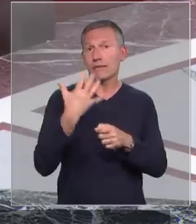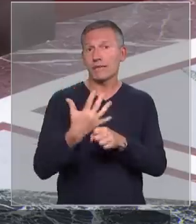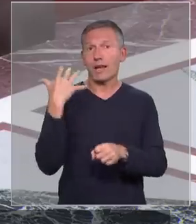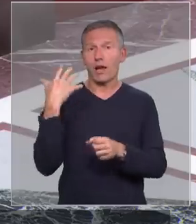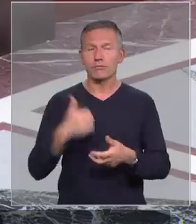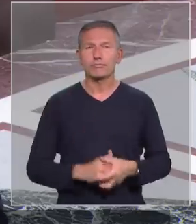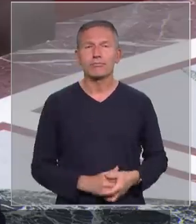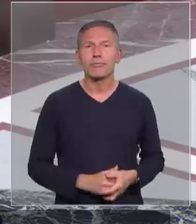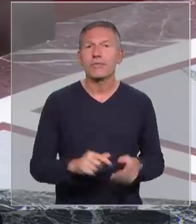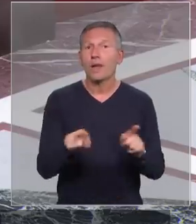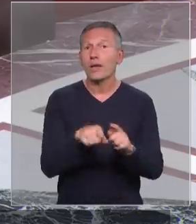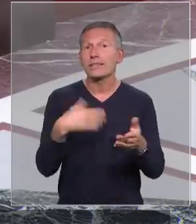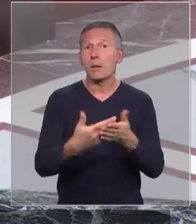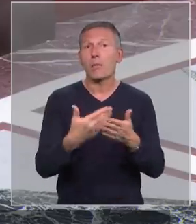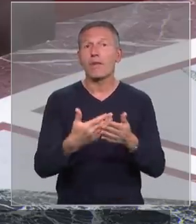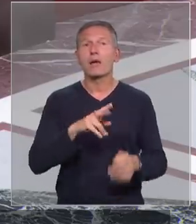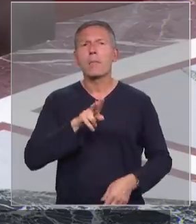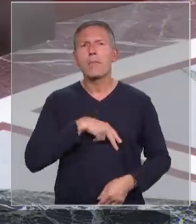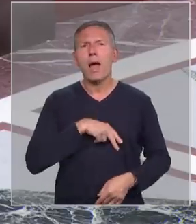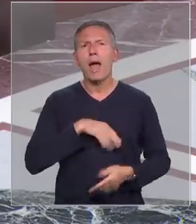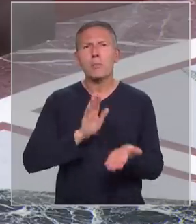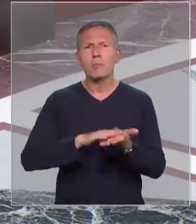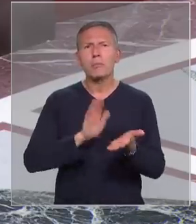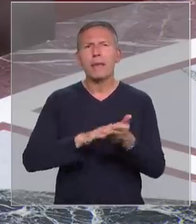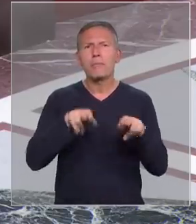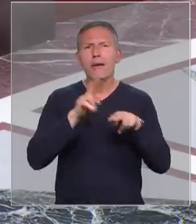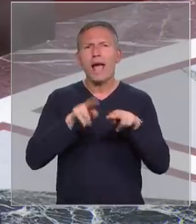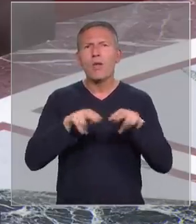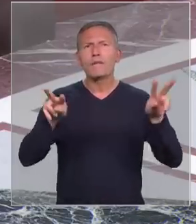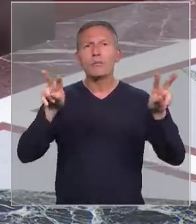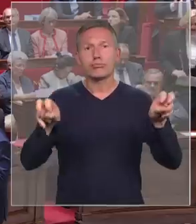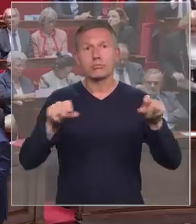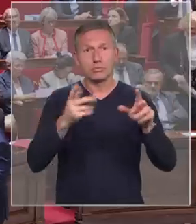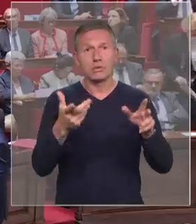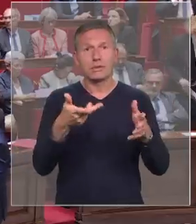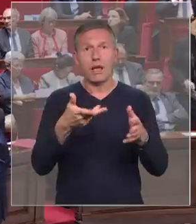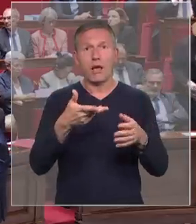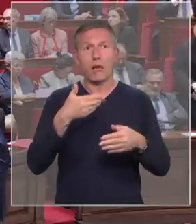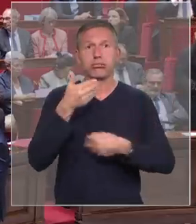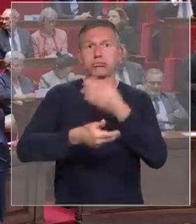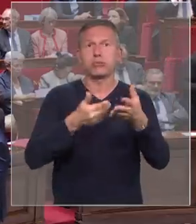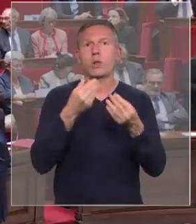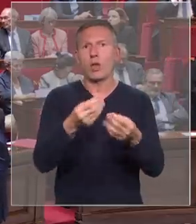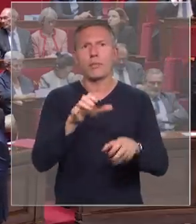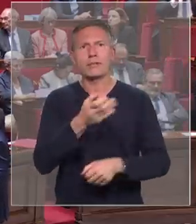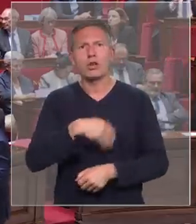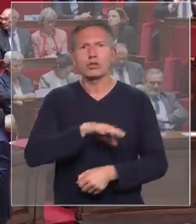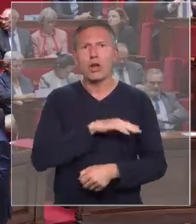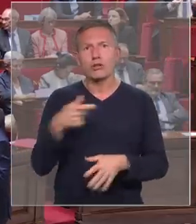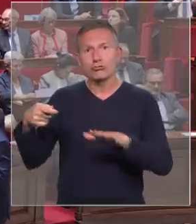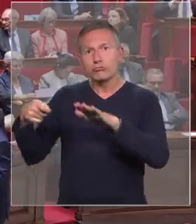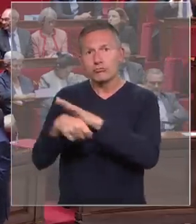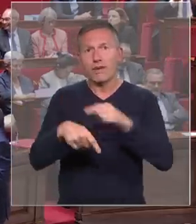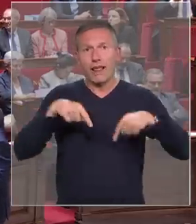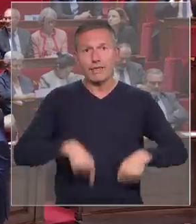J'en veux pour preuve le lancement de ma prime Rénov qui a été un élan sans précédent sur la prise en compte de l'état des